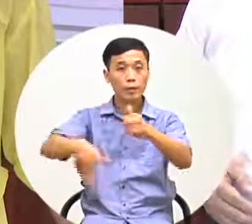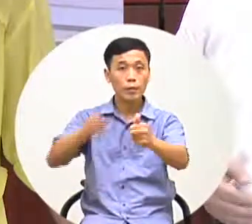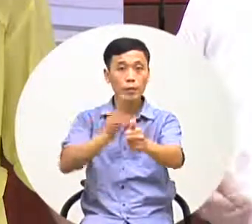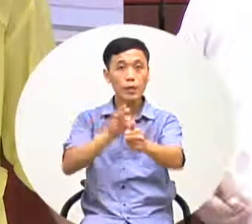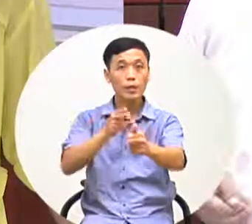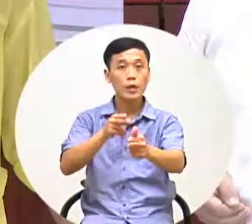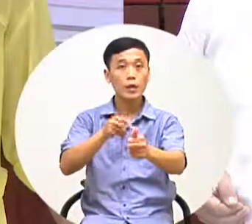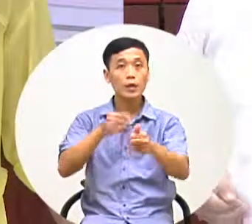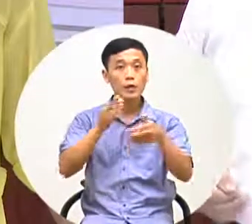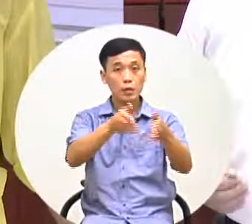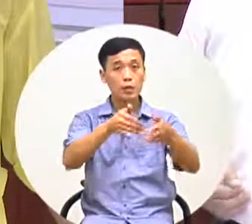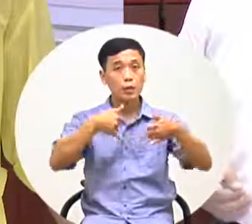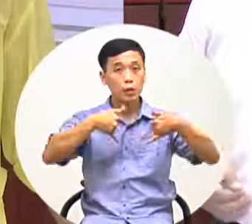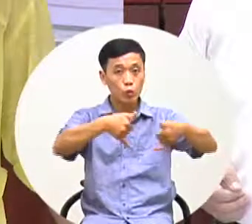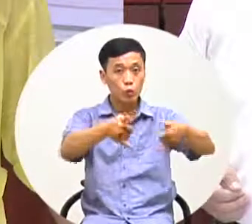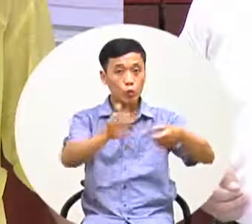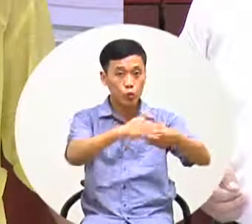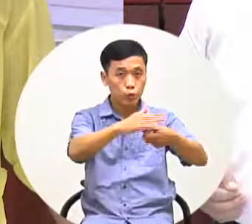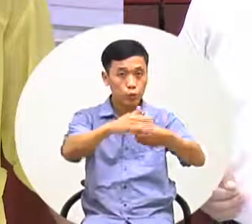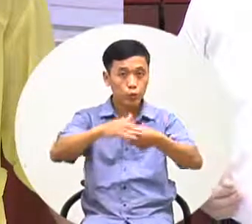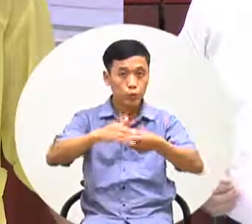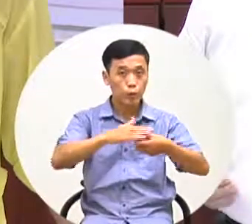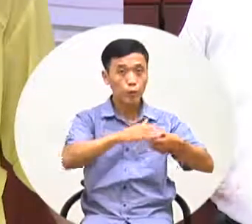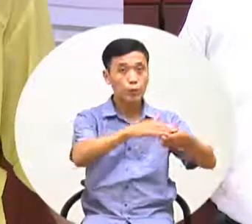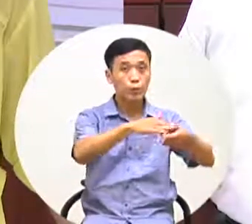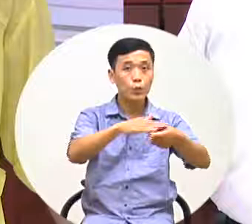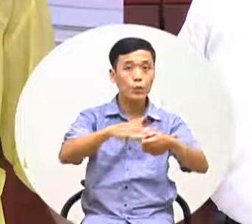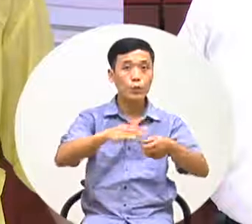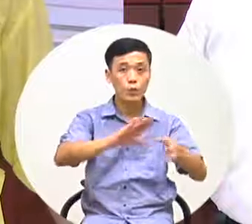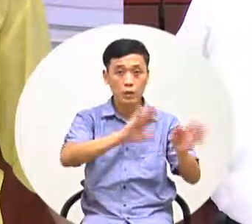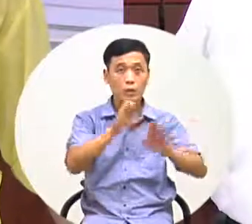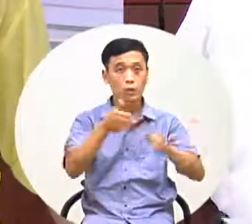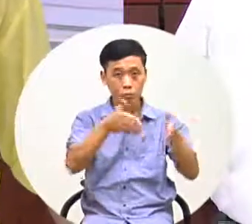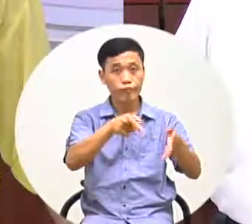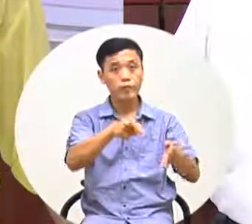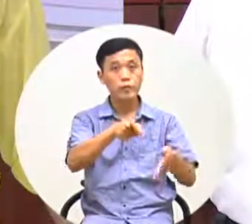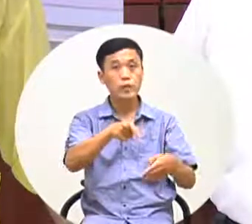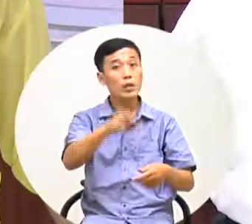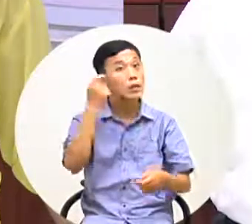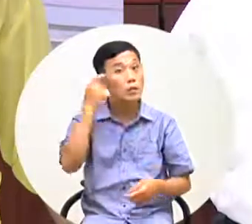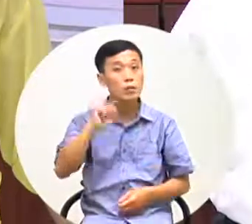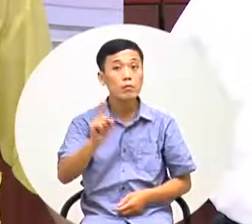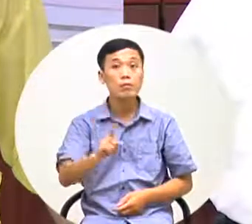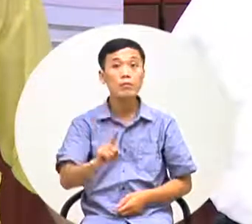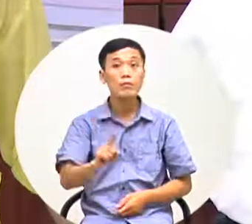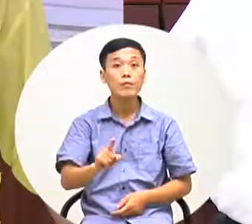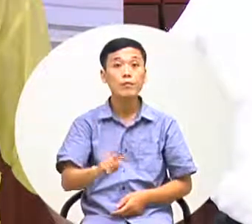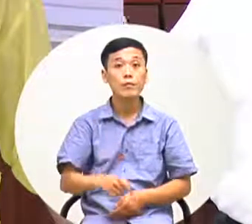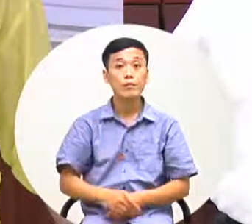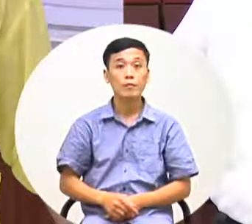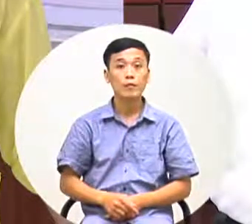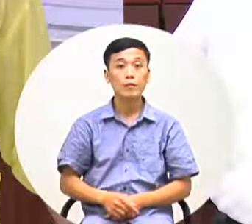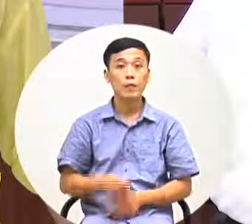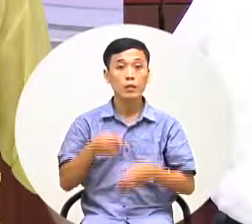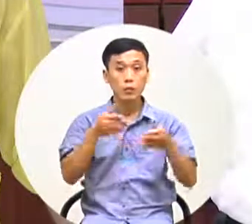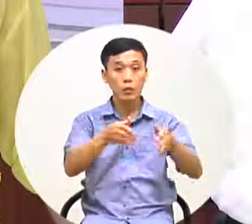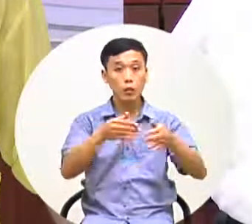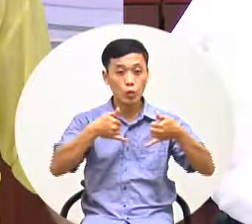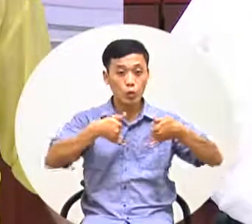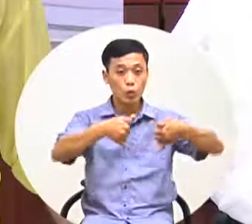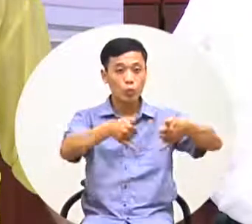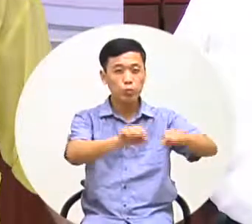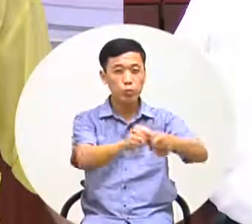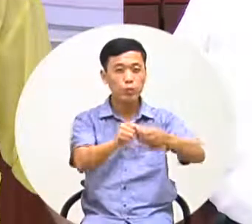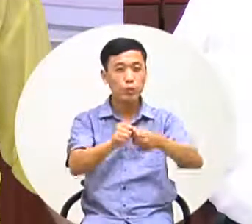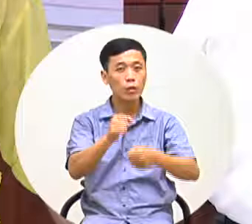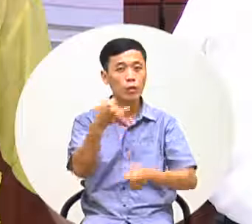的方式？这个意思是讲哦，以咱较歹的迄个路段、迄个跨度，